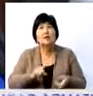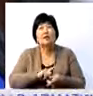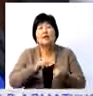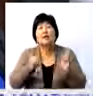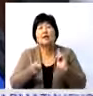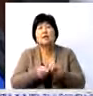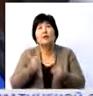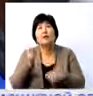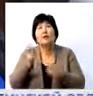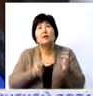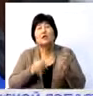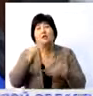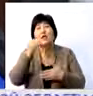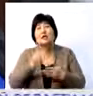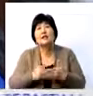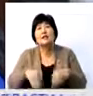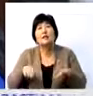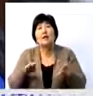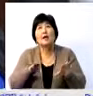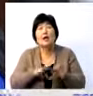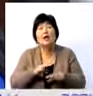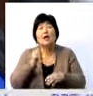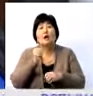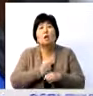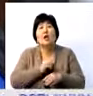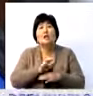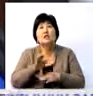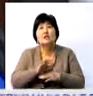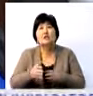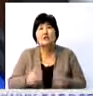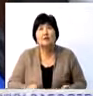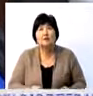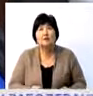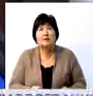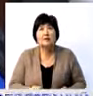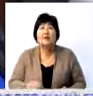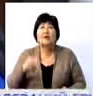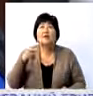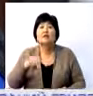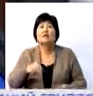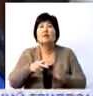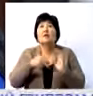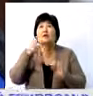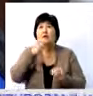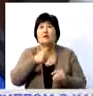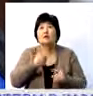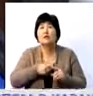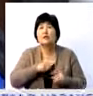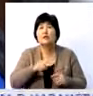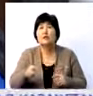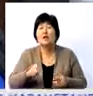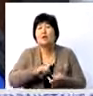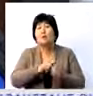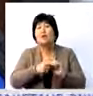перевела этот завод в режим коммерческого производства и в 2018 году вышла на стабильную